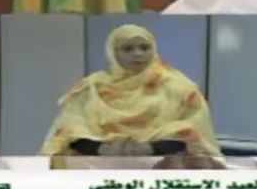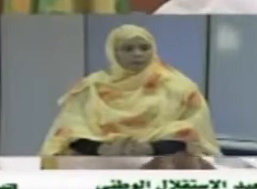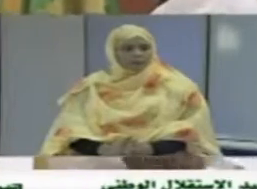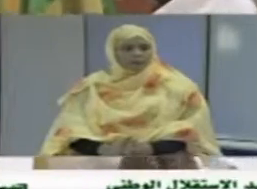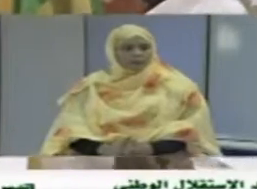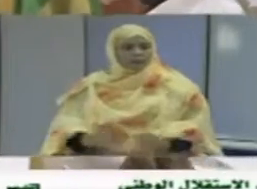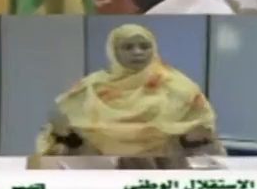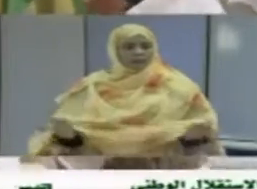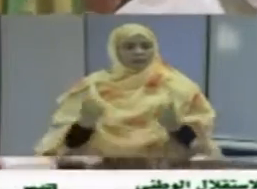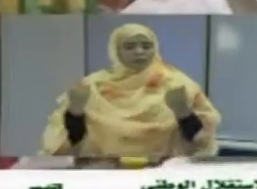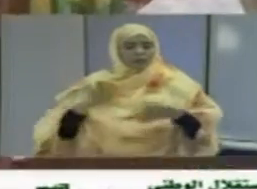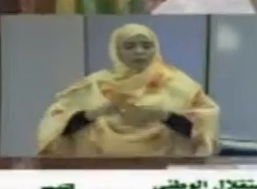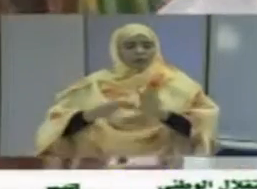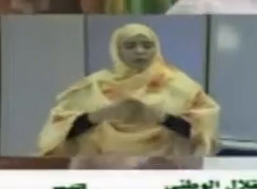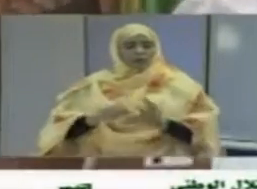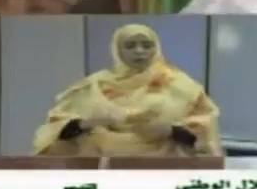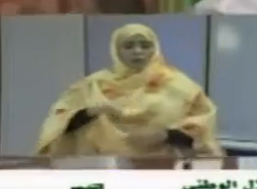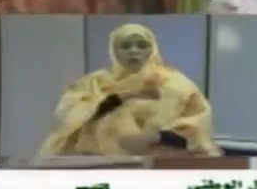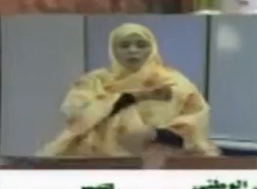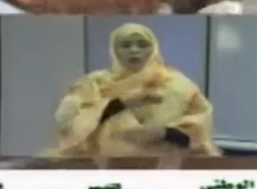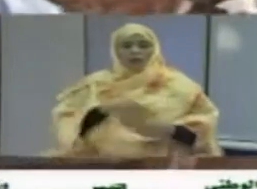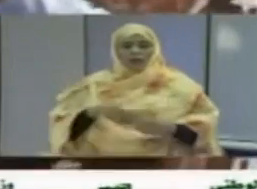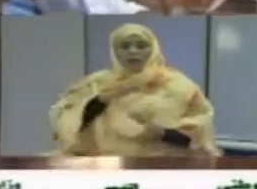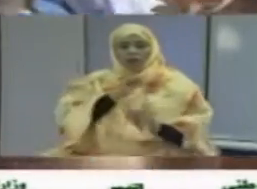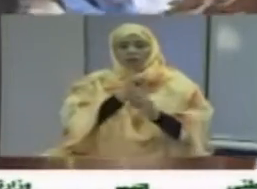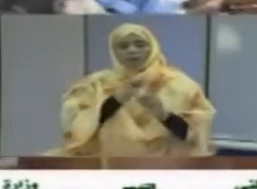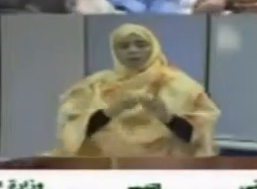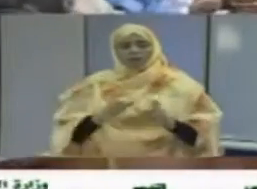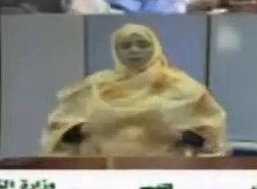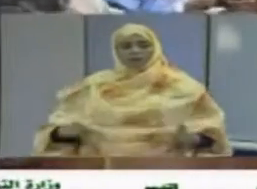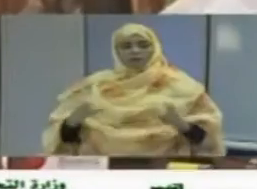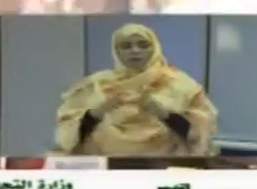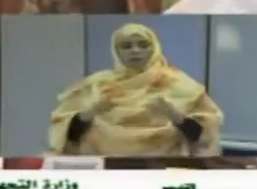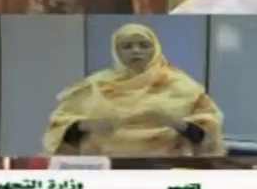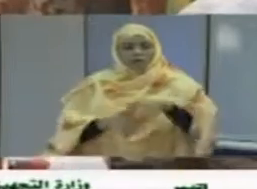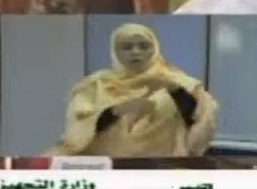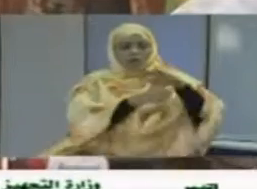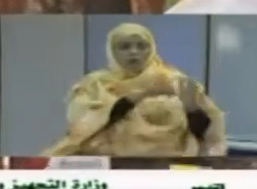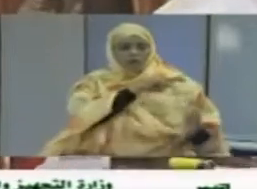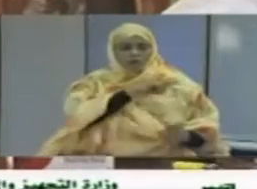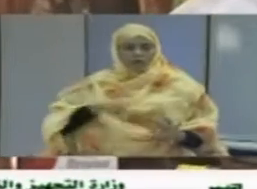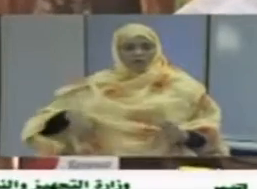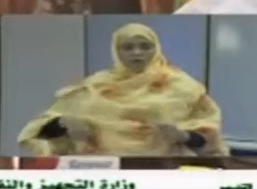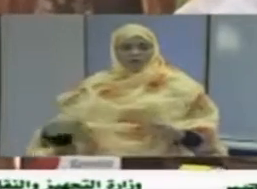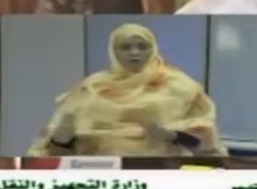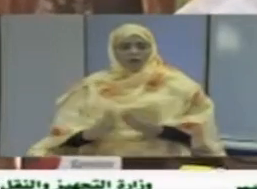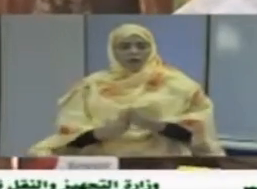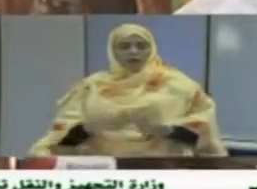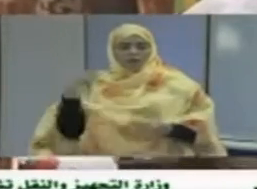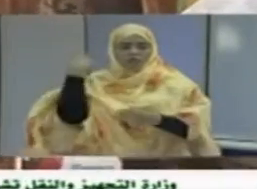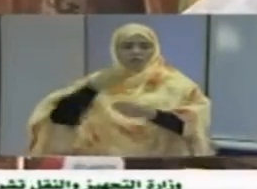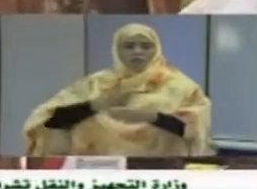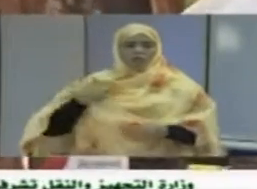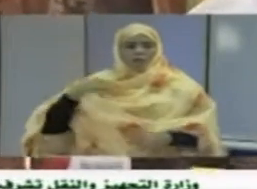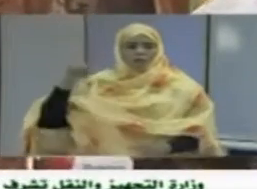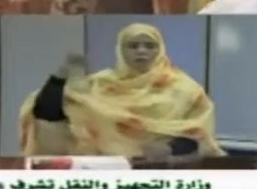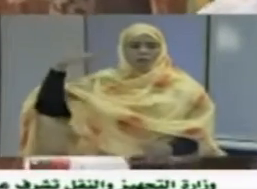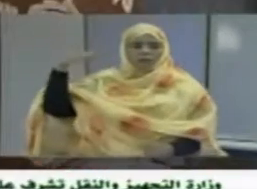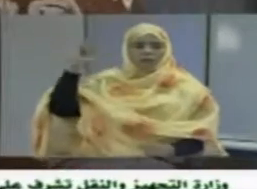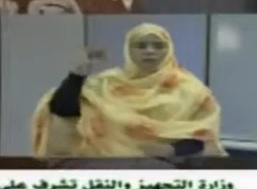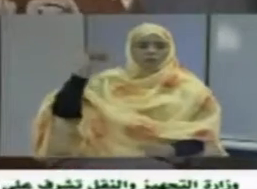نشاطة الجمعية الوطنية استهلت بعقد مؤتمر الرؤساء بالجمعية الوطنية الذي التأم تحت رئاسة السيد محمد البليل رئيس